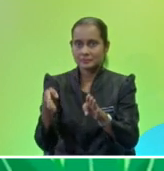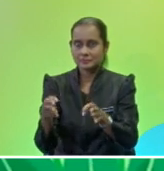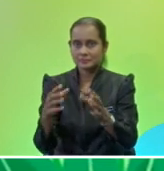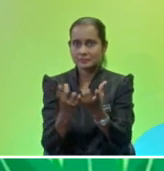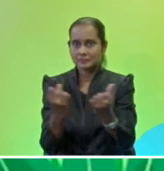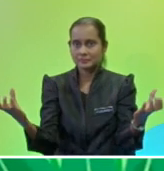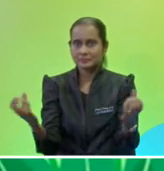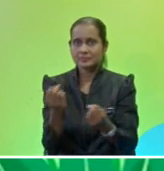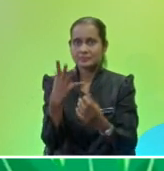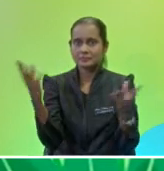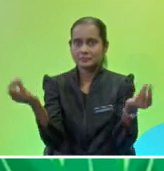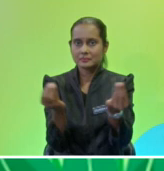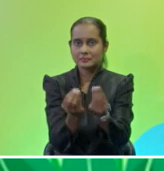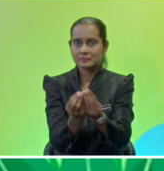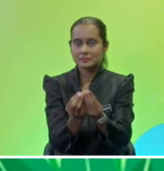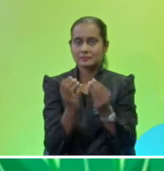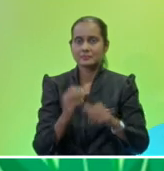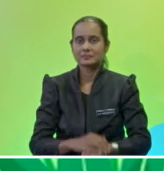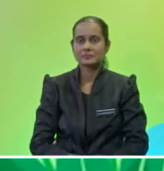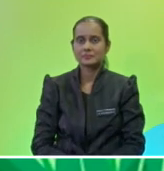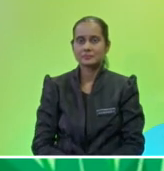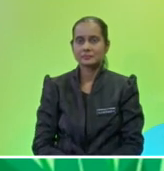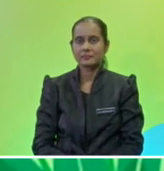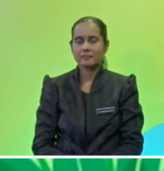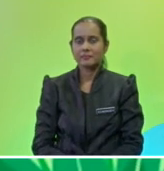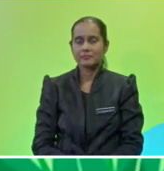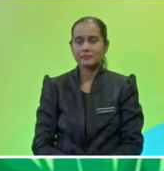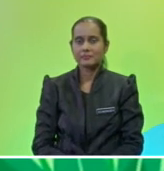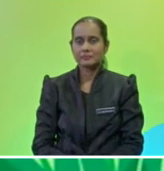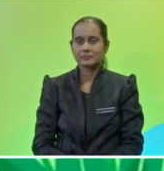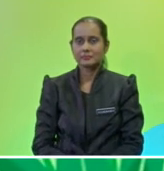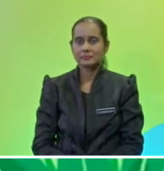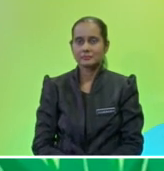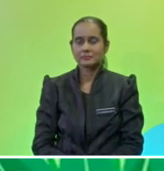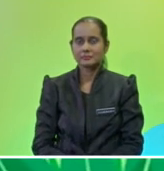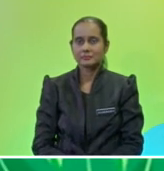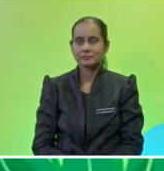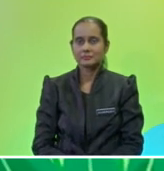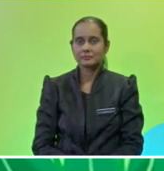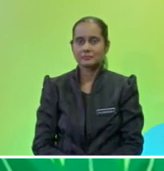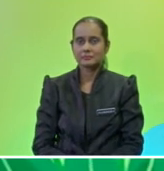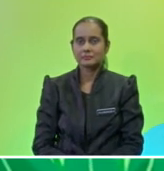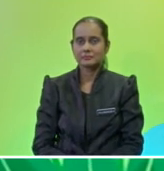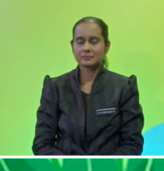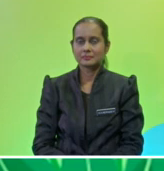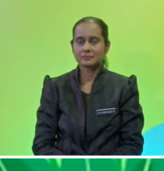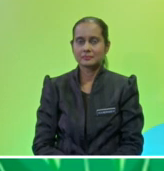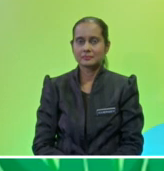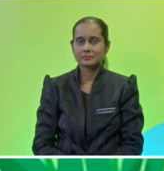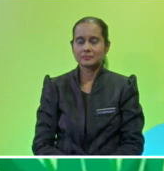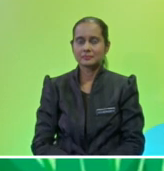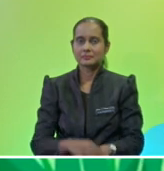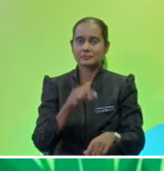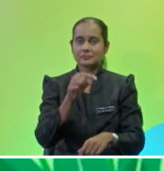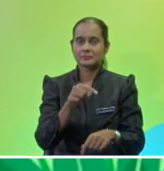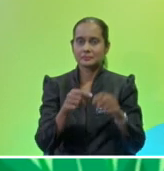jumlah kesemuanya Mira Berapa isi mosiku ini kawan-kawan bantu Kak Mira kiri sama-sama boleh Oke ini 12